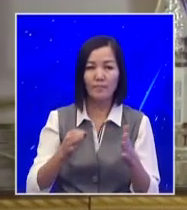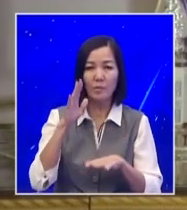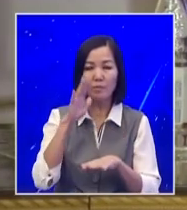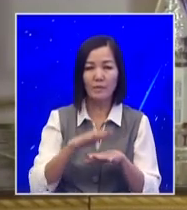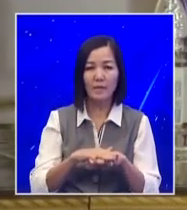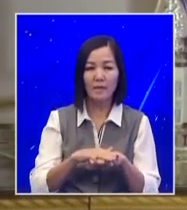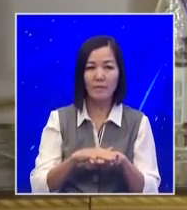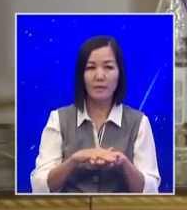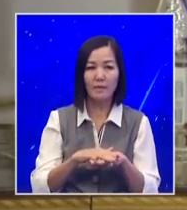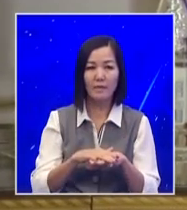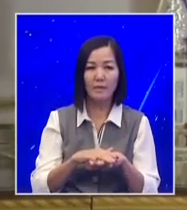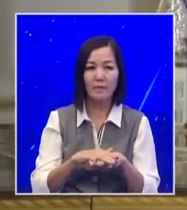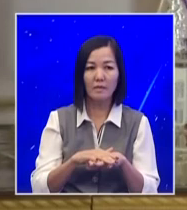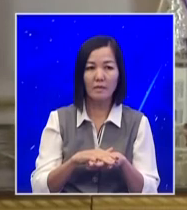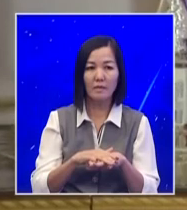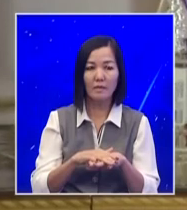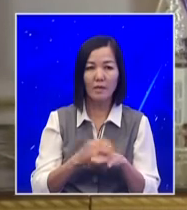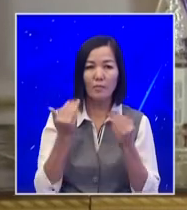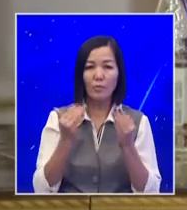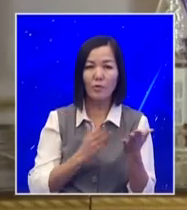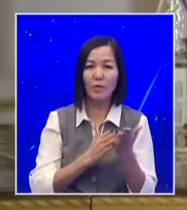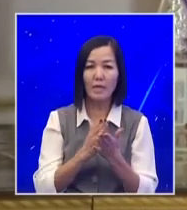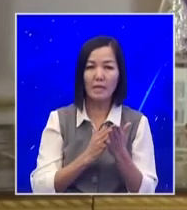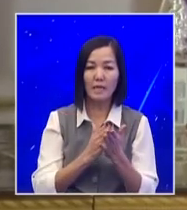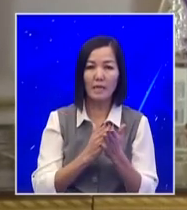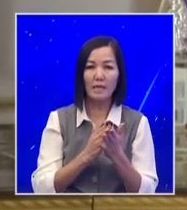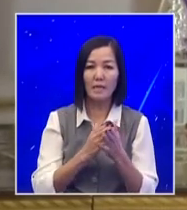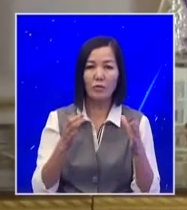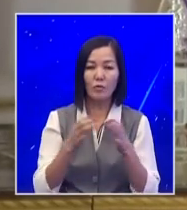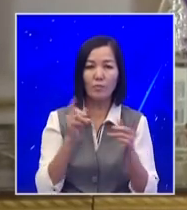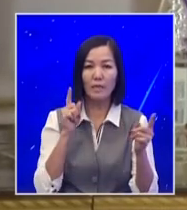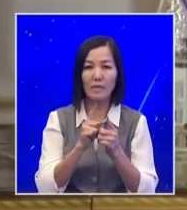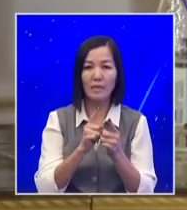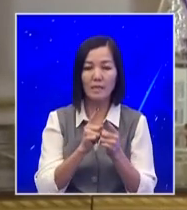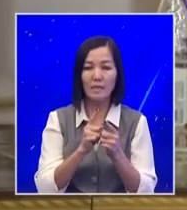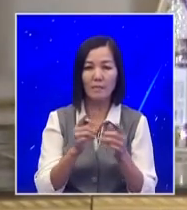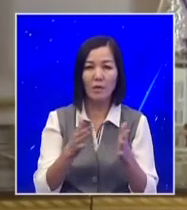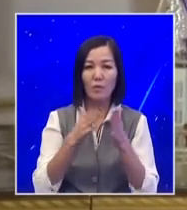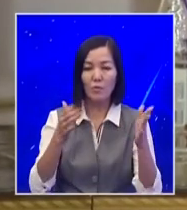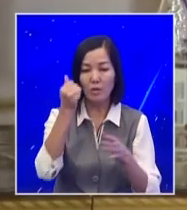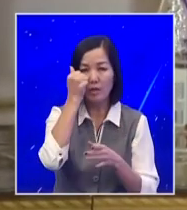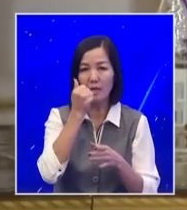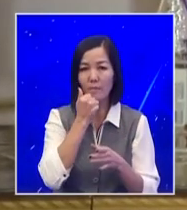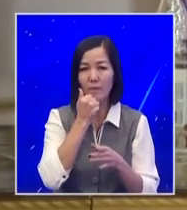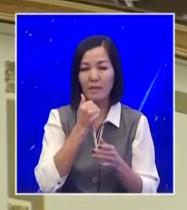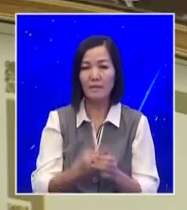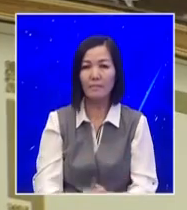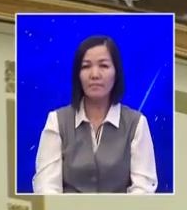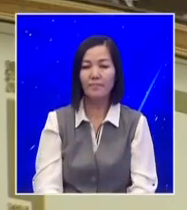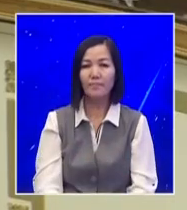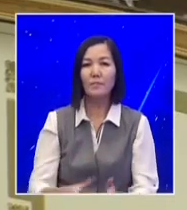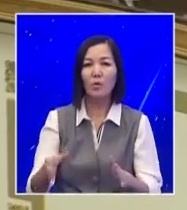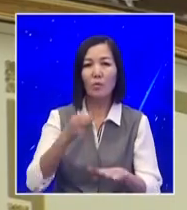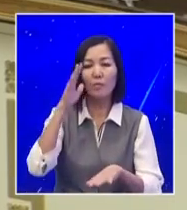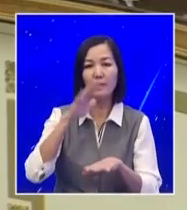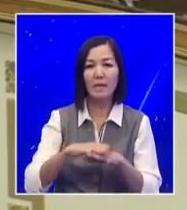бәрібір қанша дегенмен уәкілдерді жинап бас қостырғаныңыз үшін сізге барлық ардагерлердің атынан үлкен рахмет айтамыз. Амандық